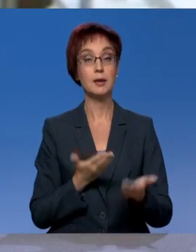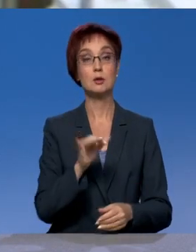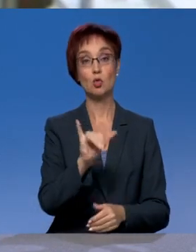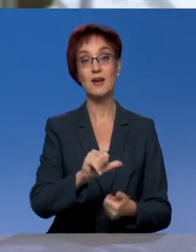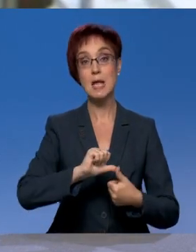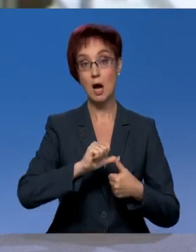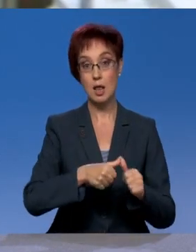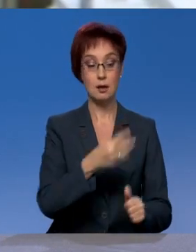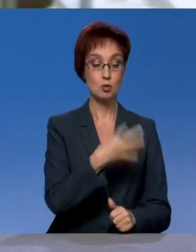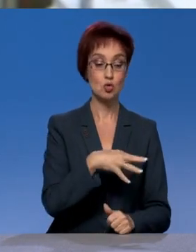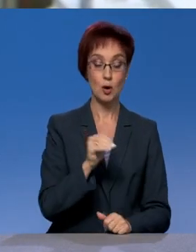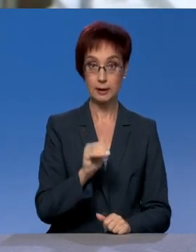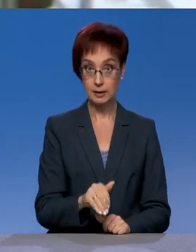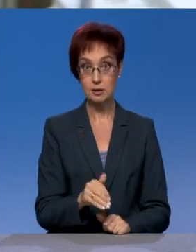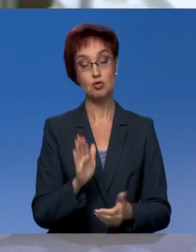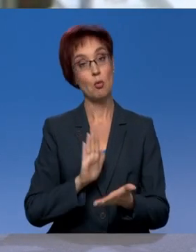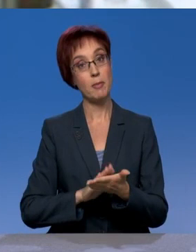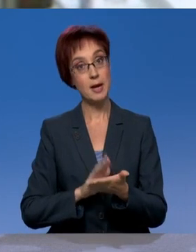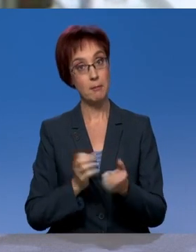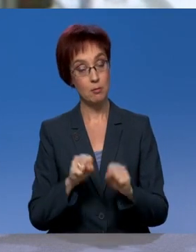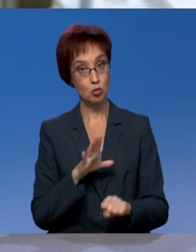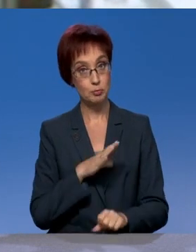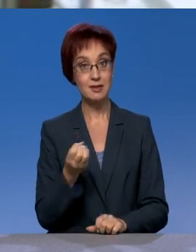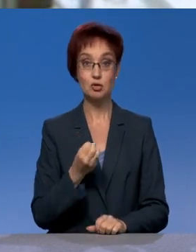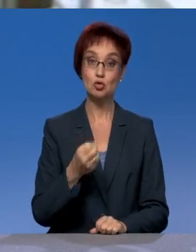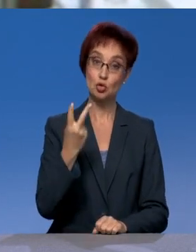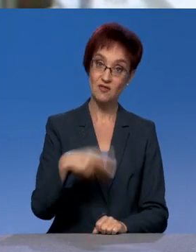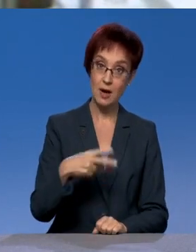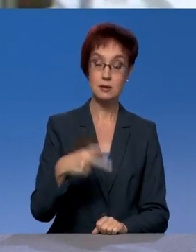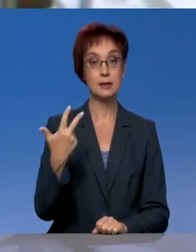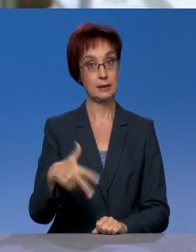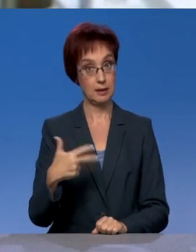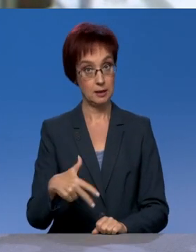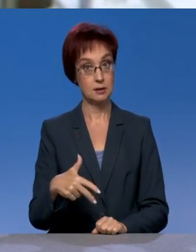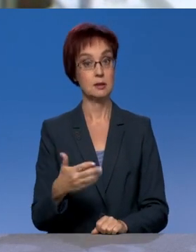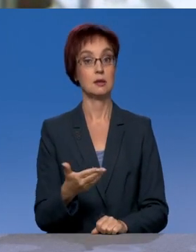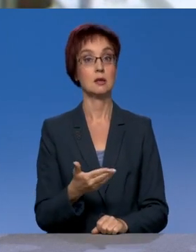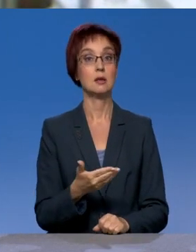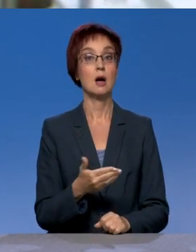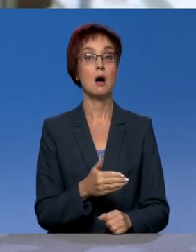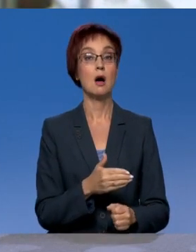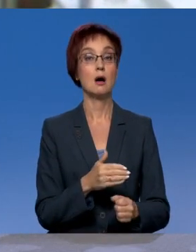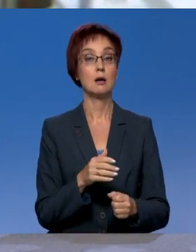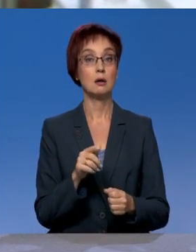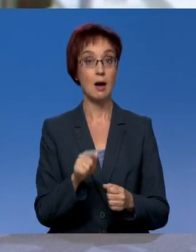премия может быть еще 20-30. Ну, в среднем, я имею в виду, за месяц, да, вот так вот разбит. А вам выплачивают,